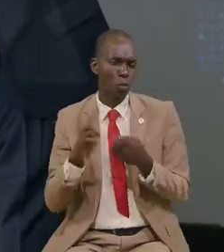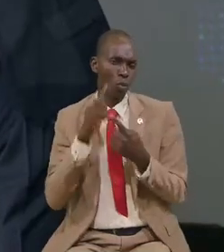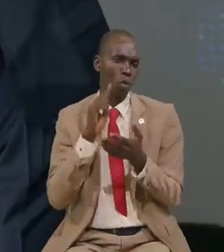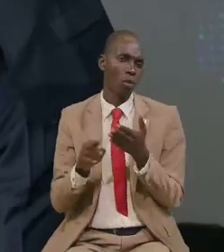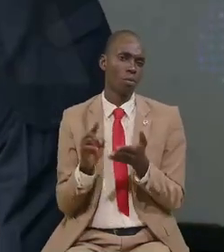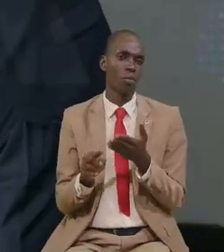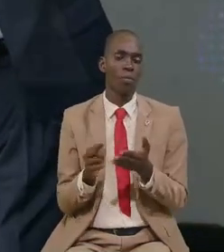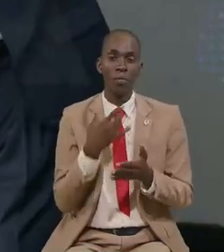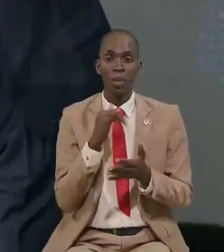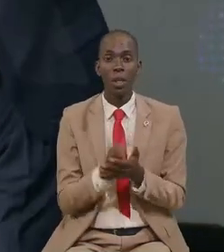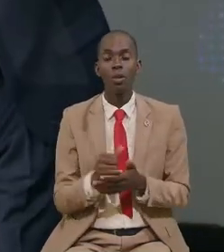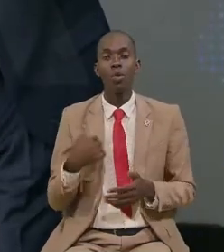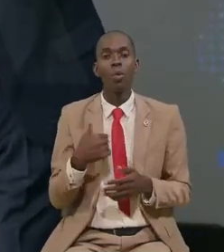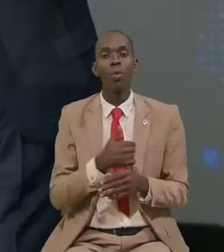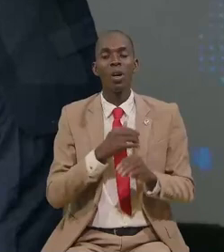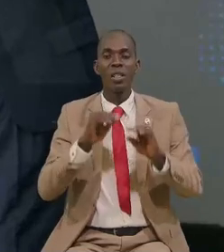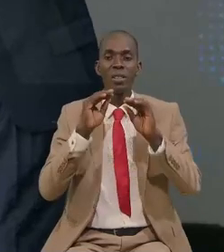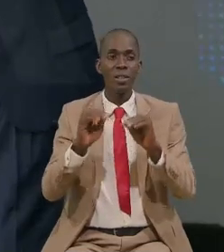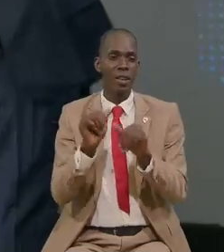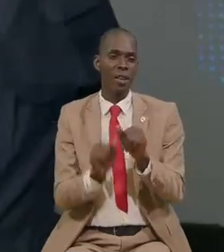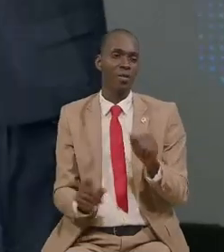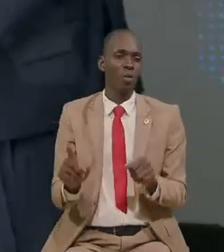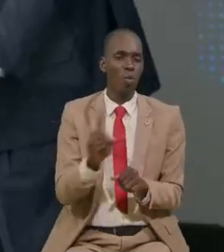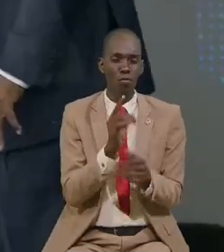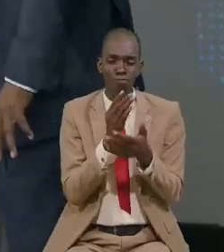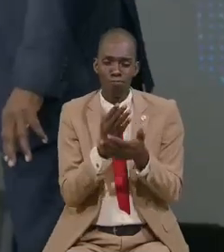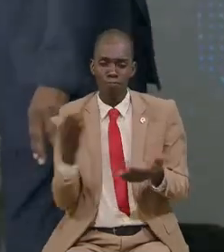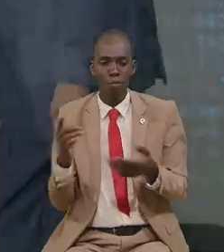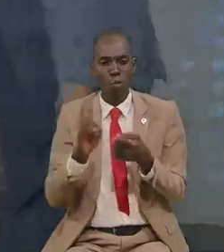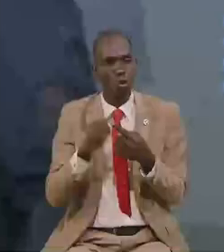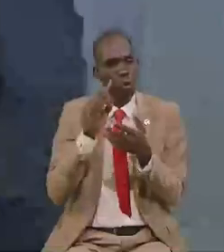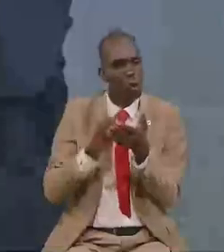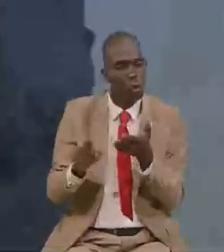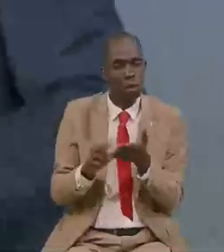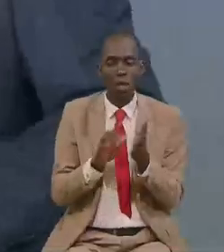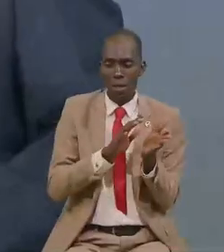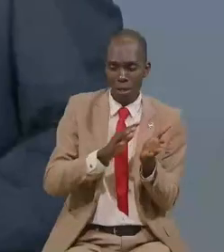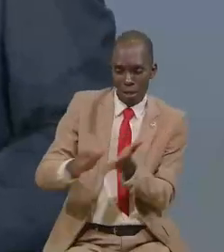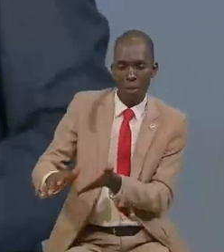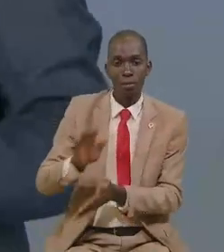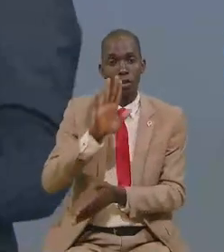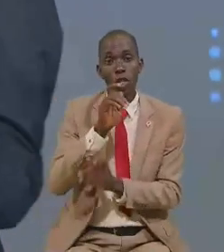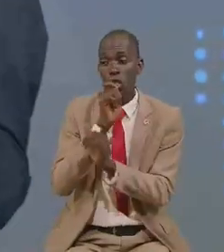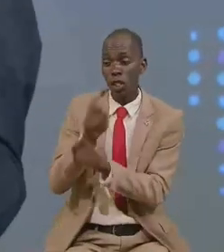À observer. On doit enseigner à chacun quelque chose à observer. Laisse ton don là-bas.